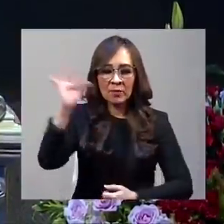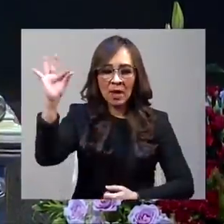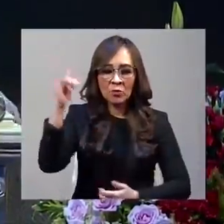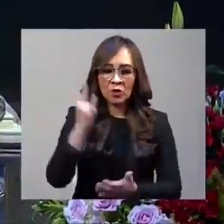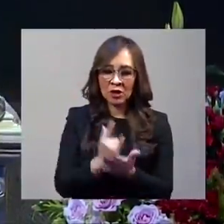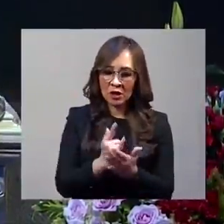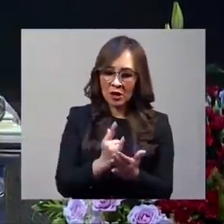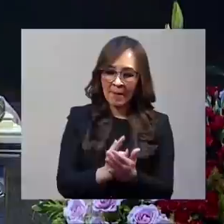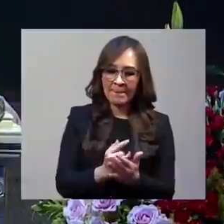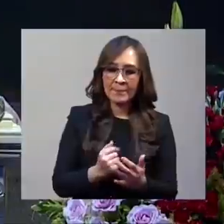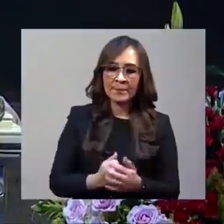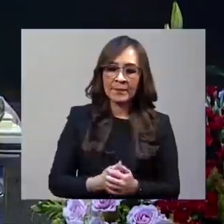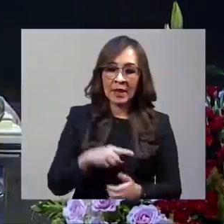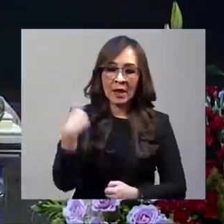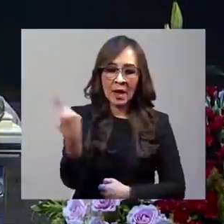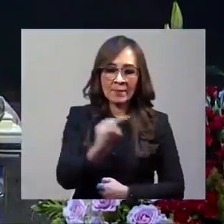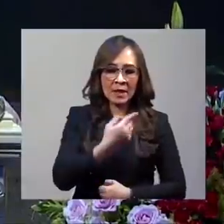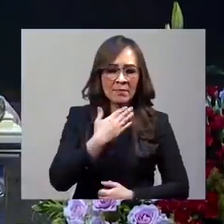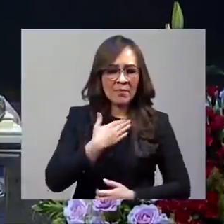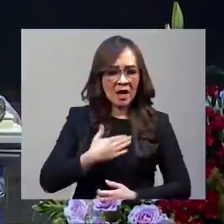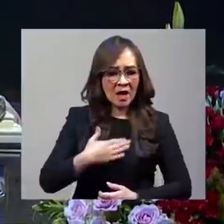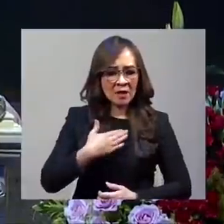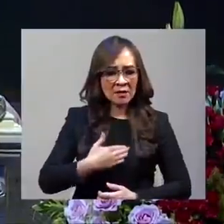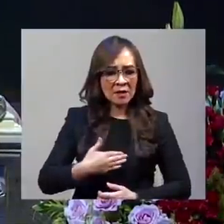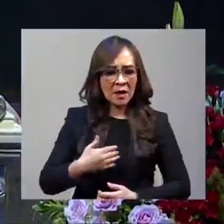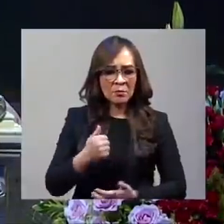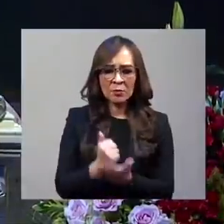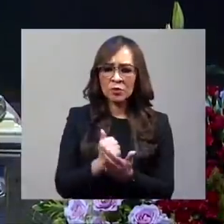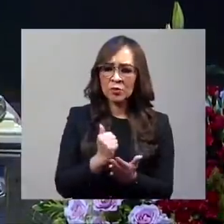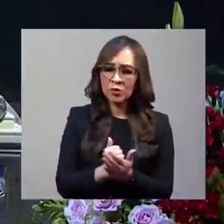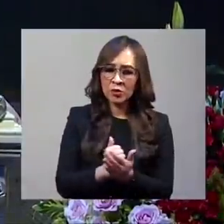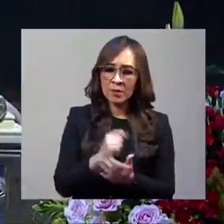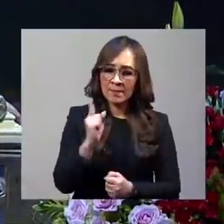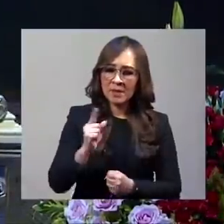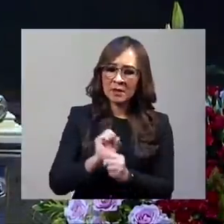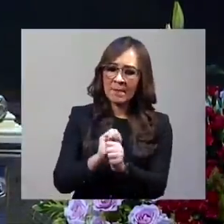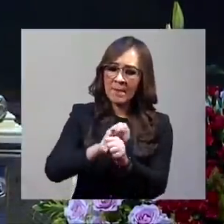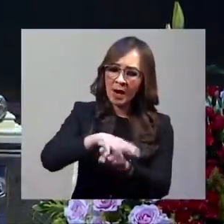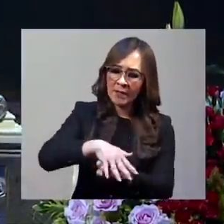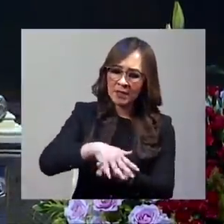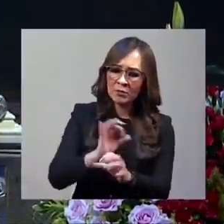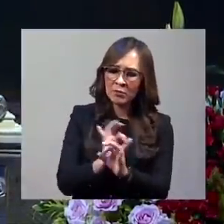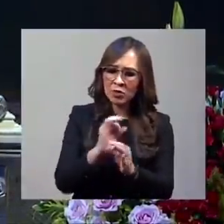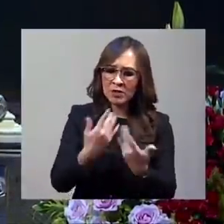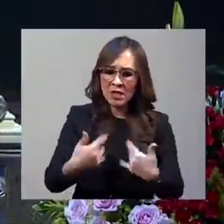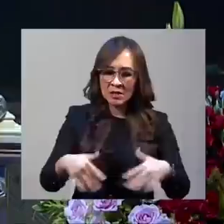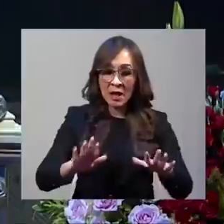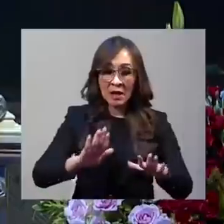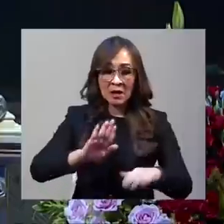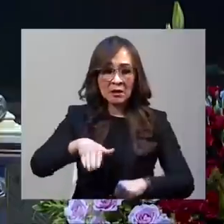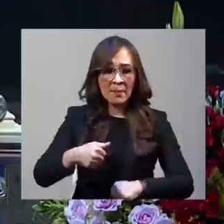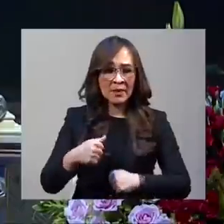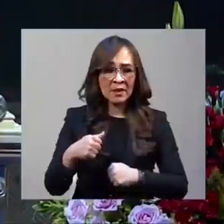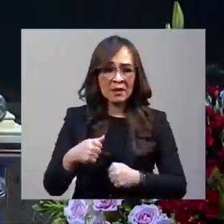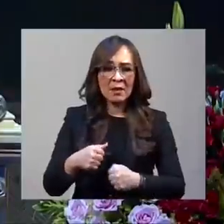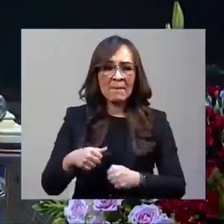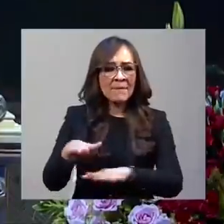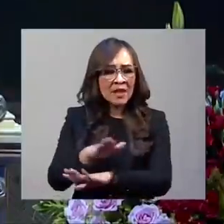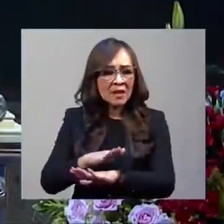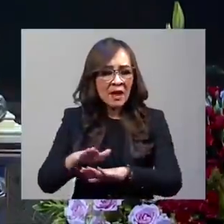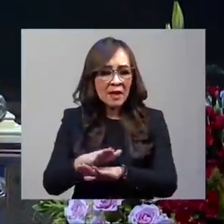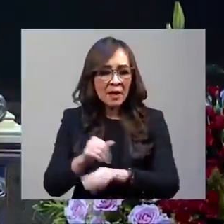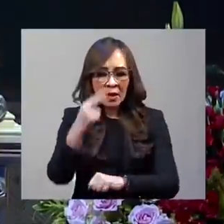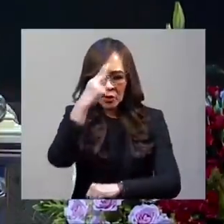segala perkara. Kami merasakan sungguh meskipun pandemi belum berakhir, tapi pemeliharaan Tuhan, kasih Tuhan, berkat